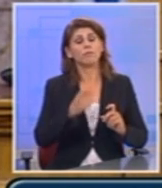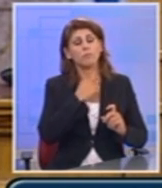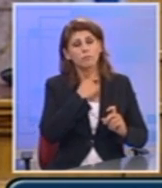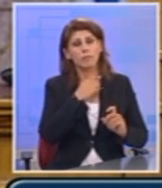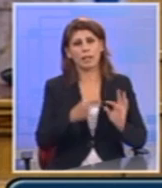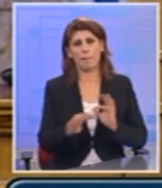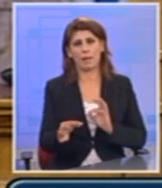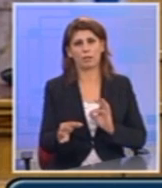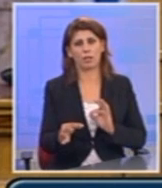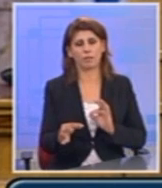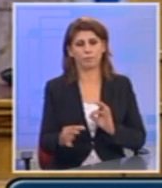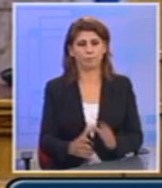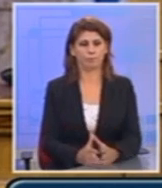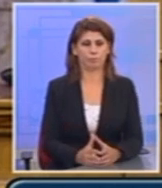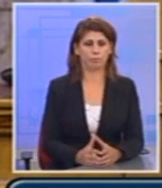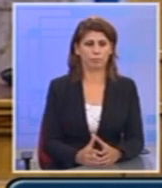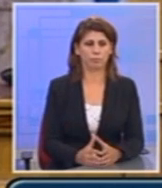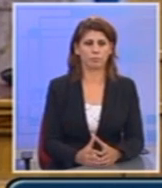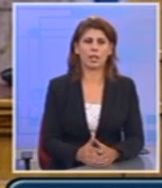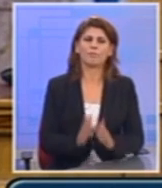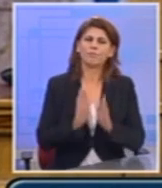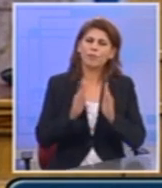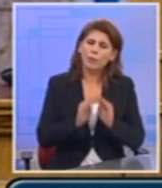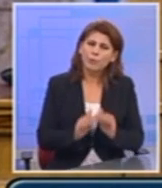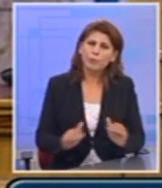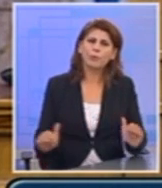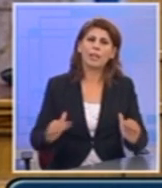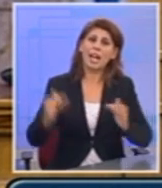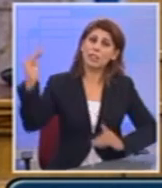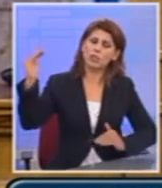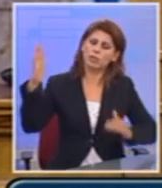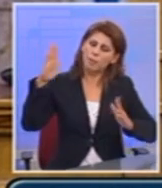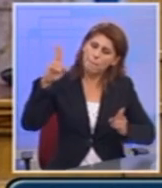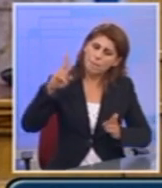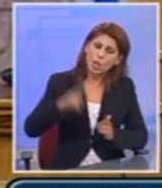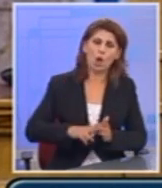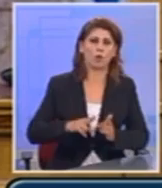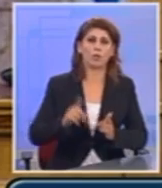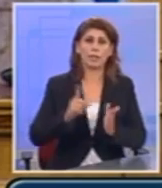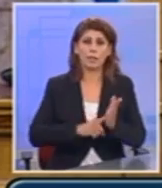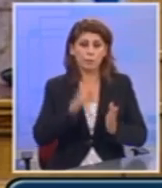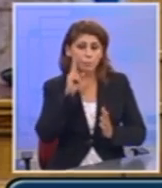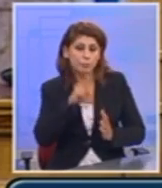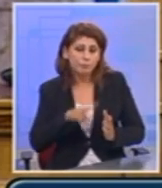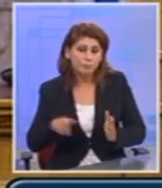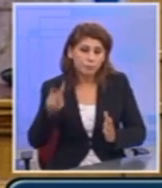μέτρα ε αμβλύνουν τις ανισότητες και πρέπει να εντοπίζουν